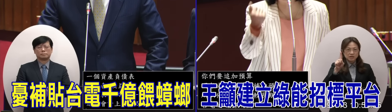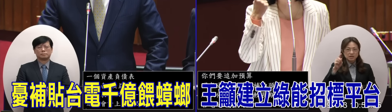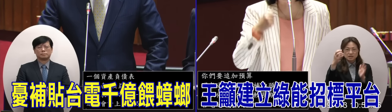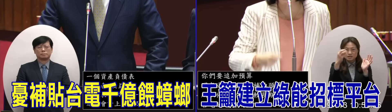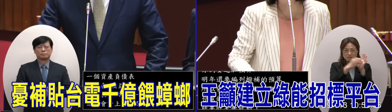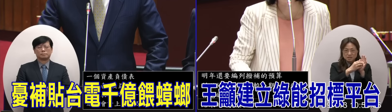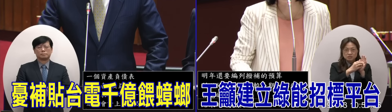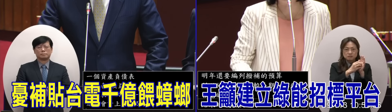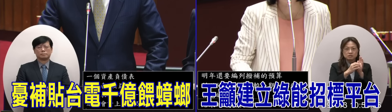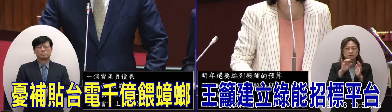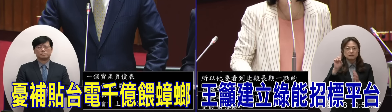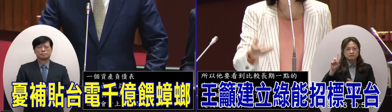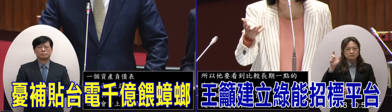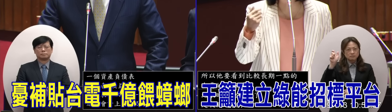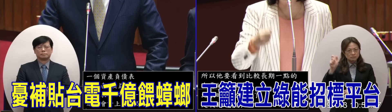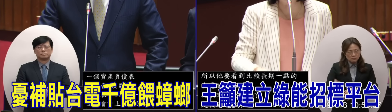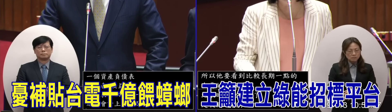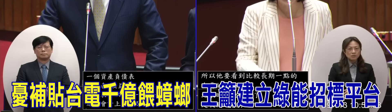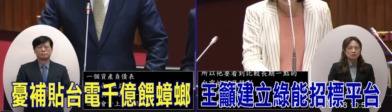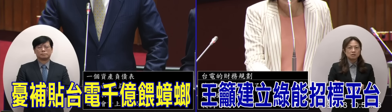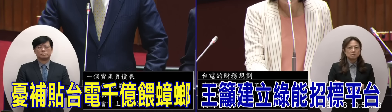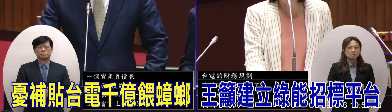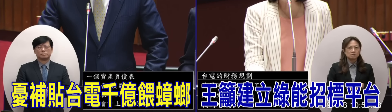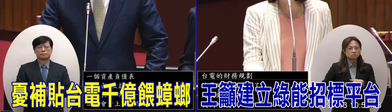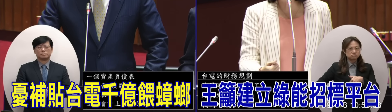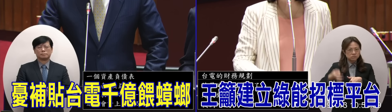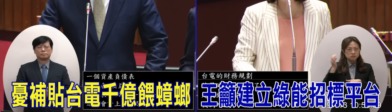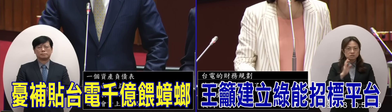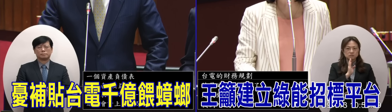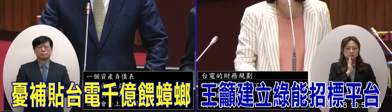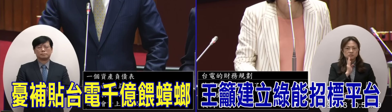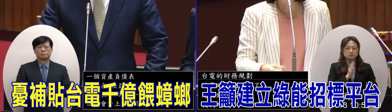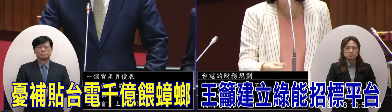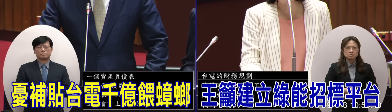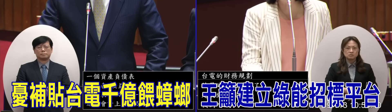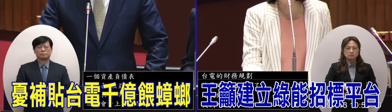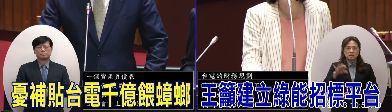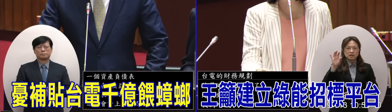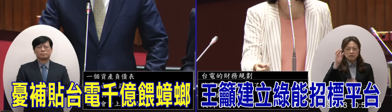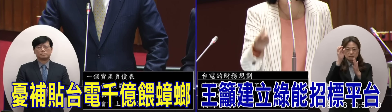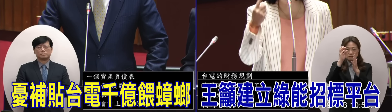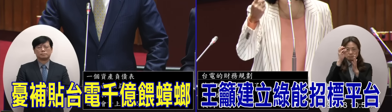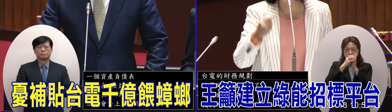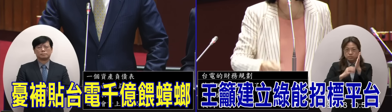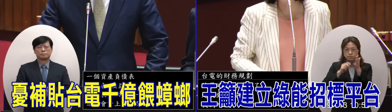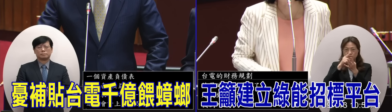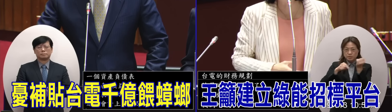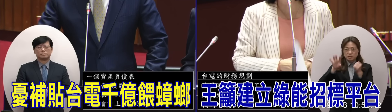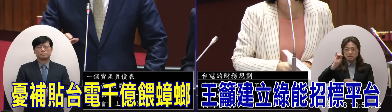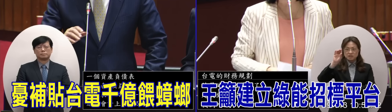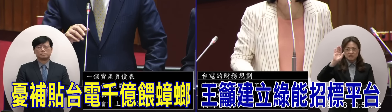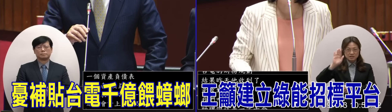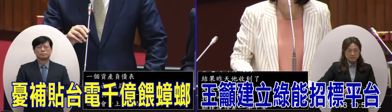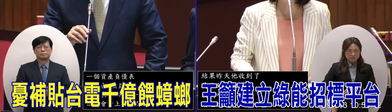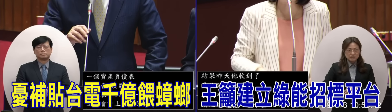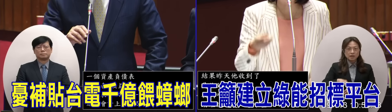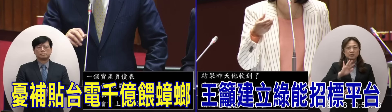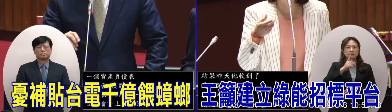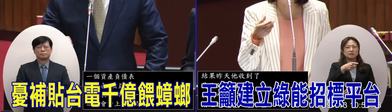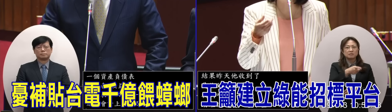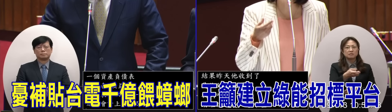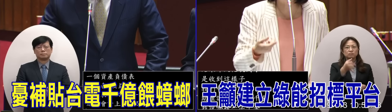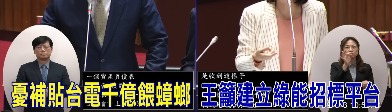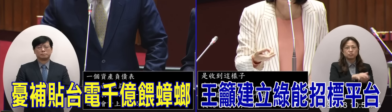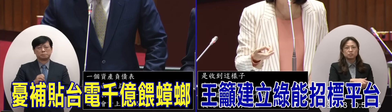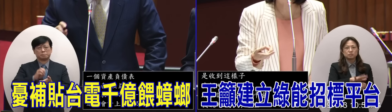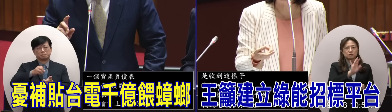今年就要追加1亿啊，1000亿啊，不到1000字，给我要求要1000亿啊，部长，